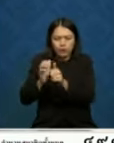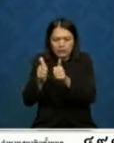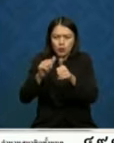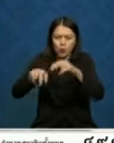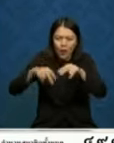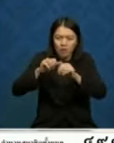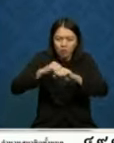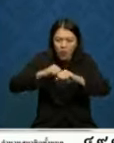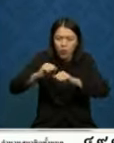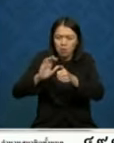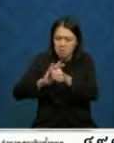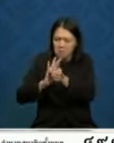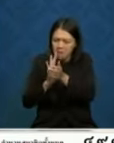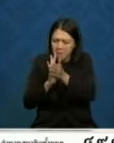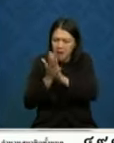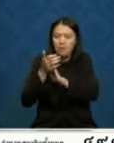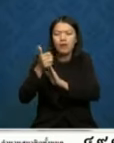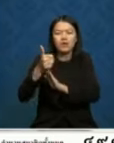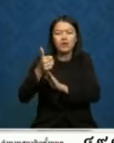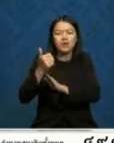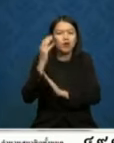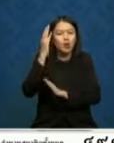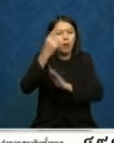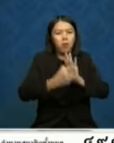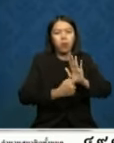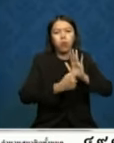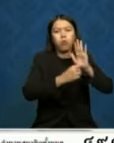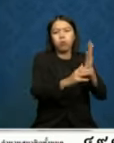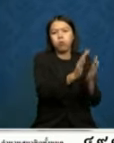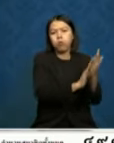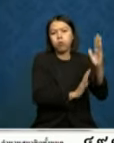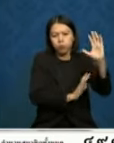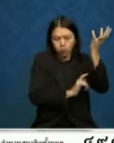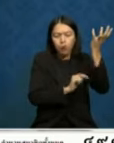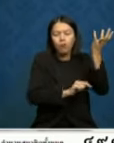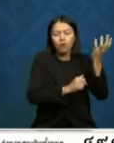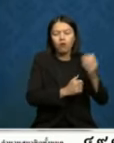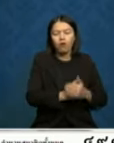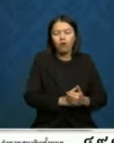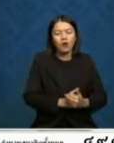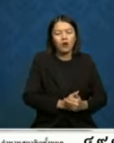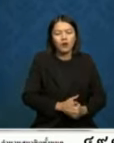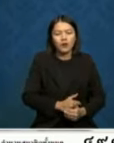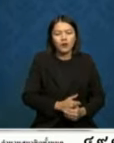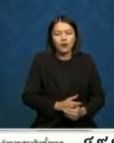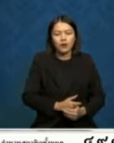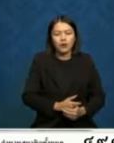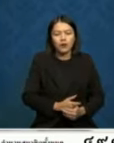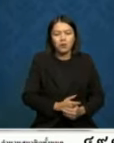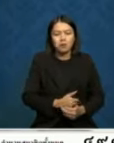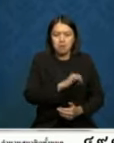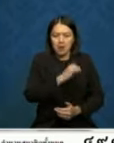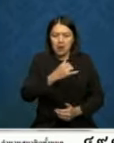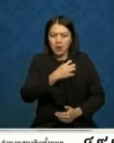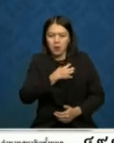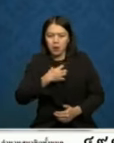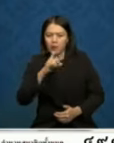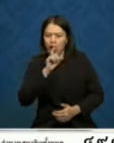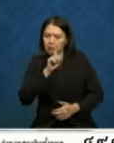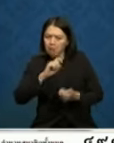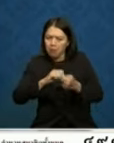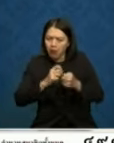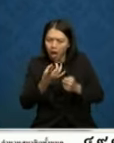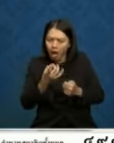ทยและอาจจะเป็นโมเดลในระดับประเทศและระดับโลกผมไม่อยากเอ่ยนะครับมีทูตบางประเทศก็ถามมาว่าเกิดอะ